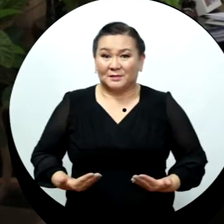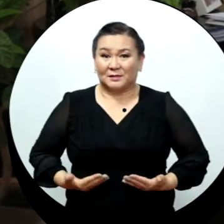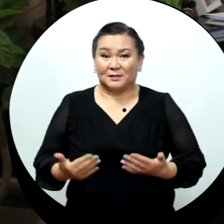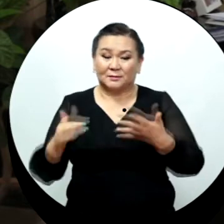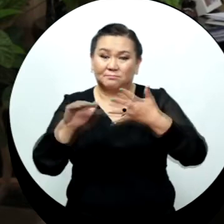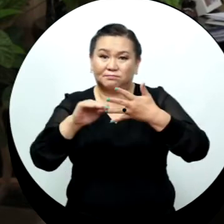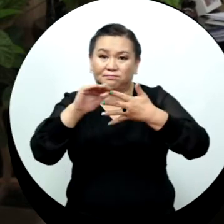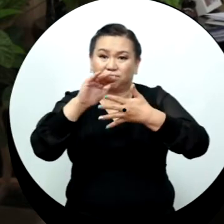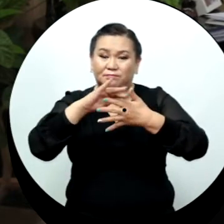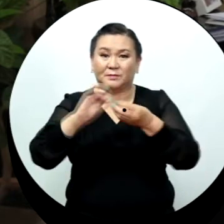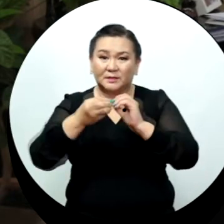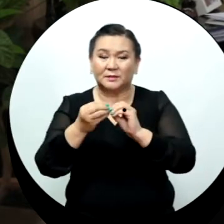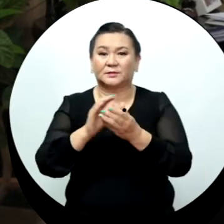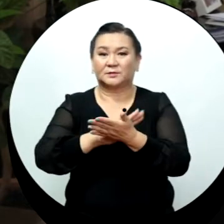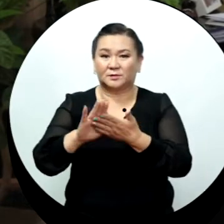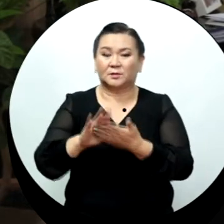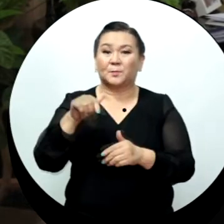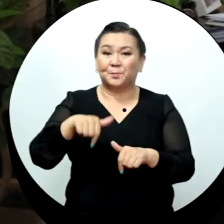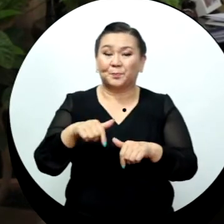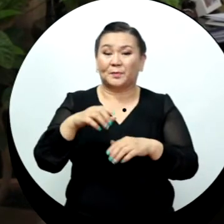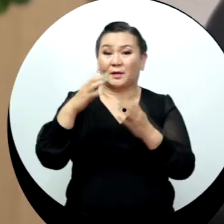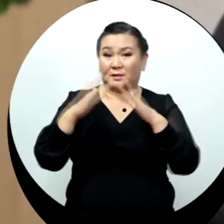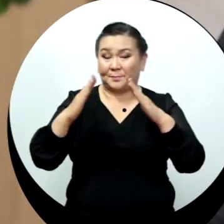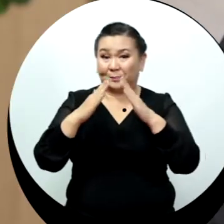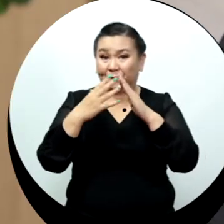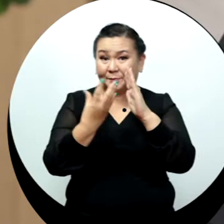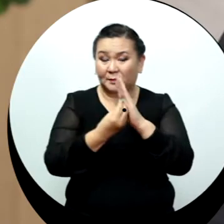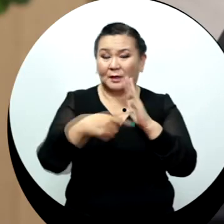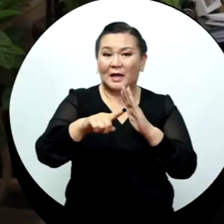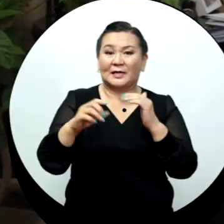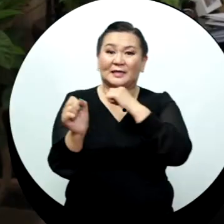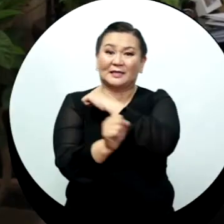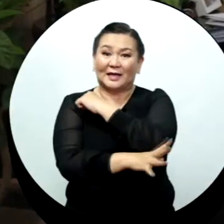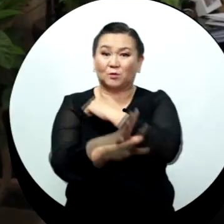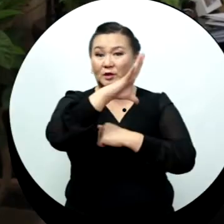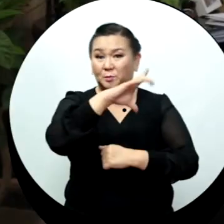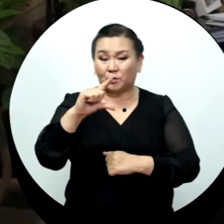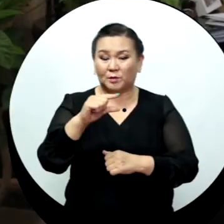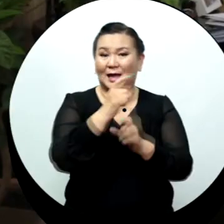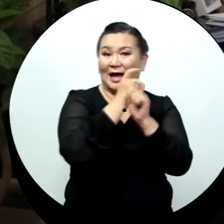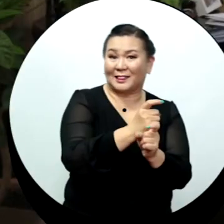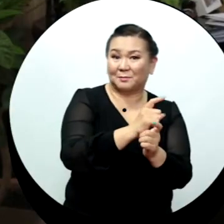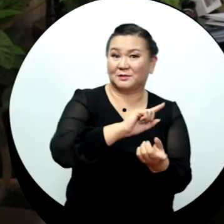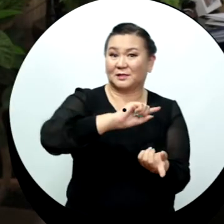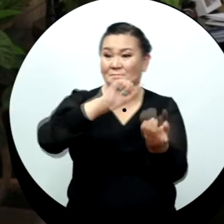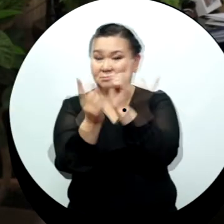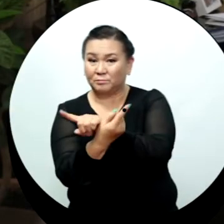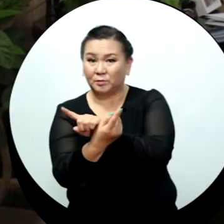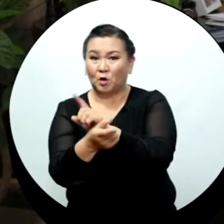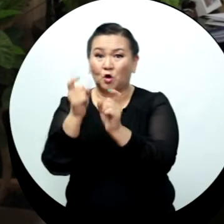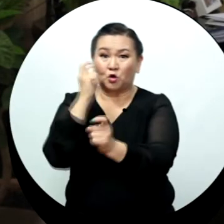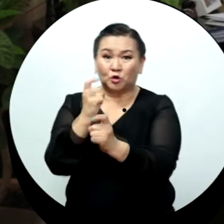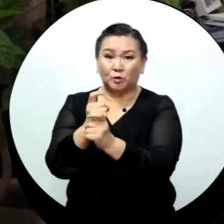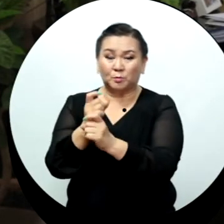аргачлалыг шинчилнэ гэсэн. За тухайн өрхүүд дээрээ ядуурлыг бууруулах халамжаас хөтөлмөрлөө шилжих тэрхүү